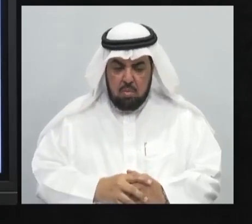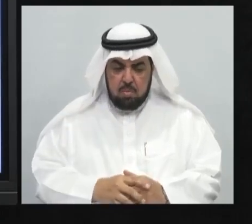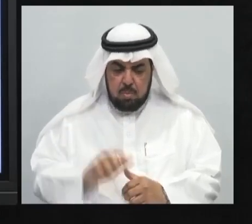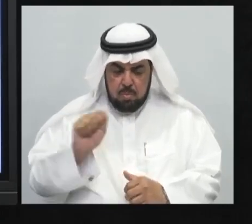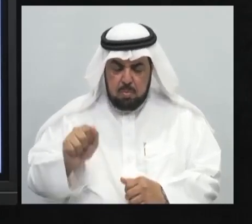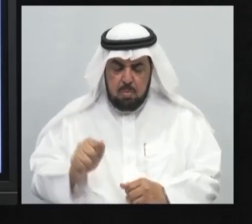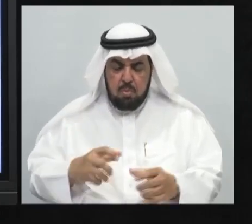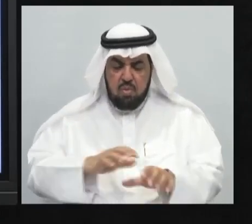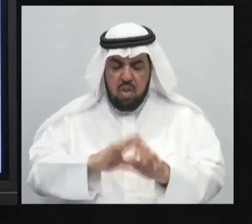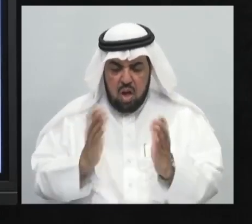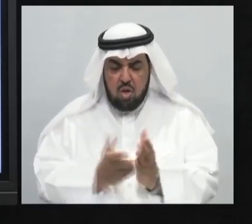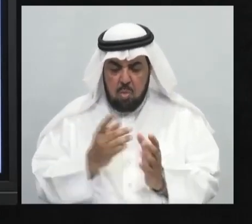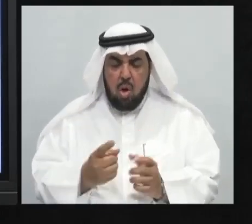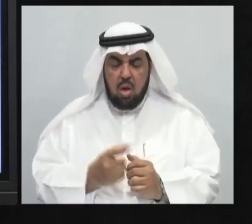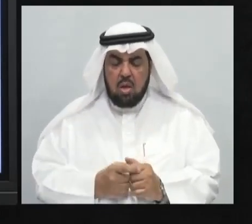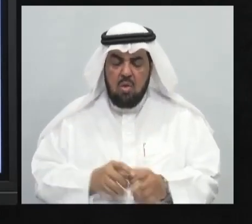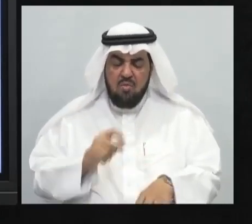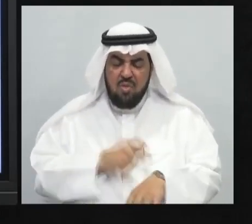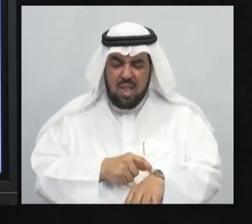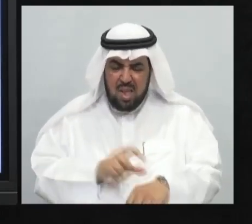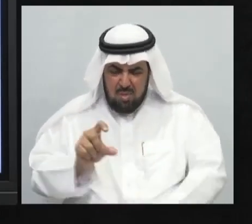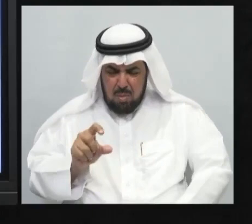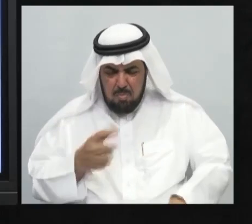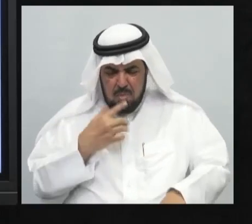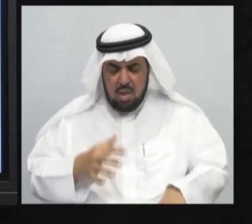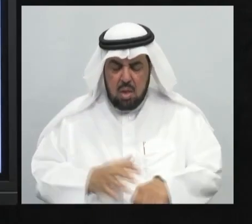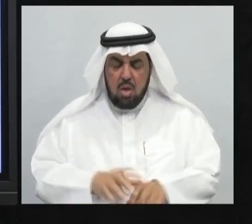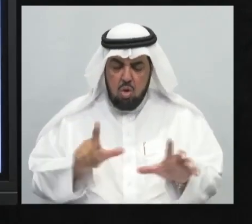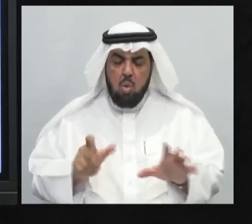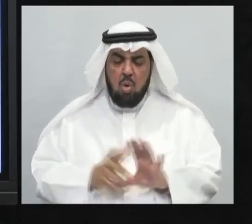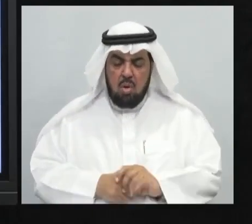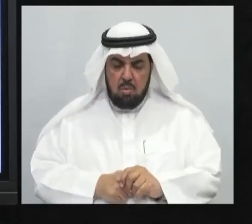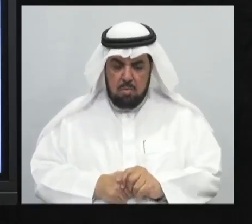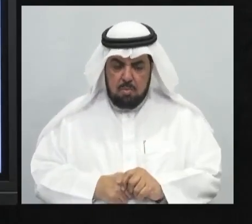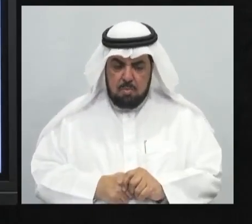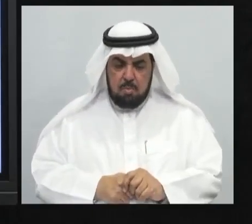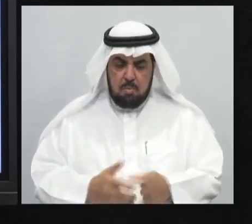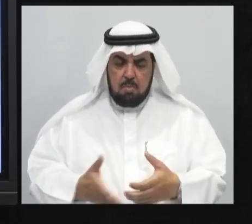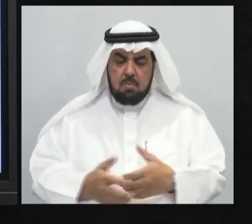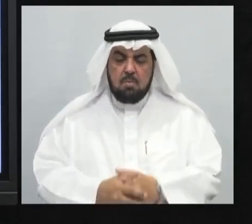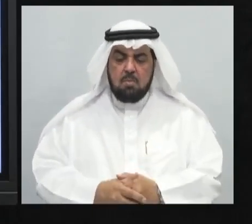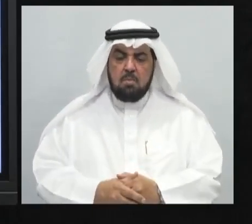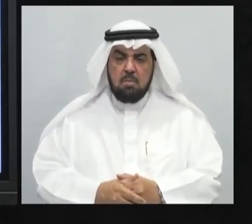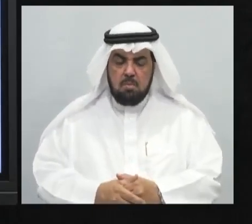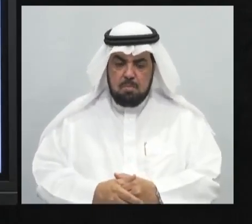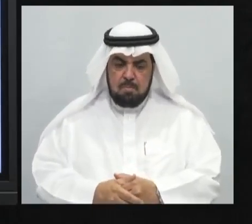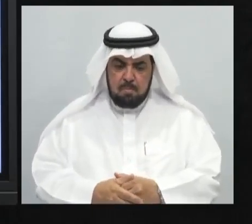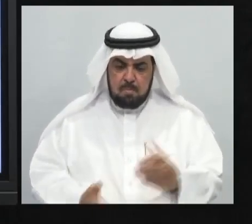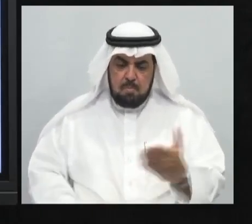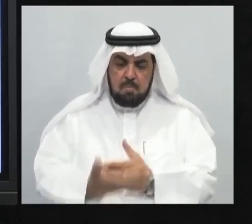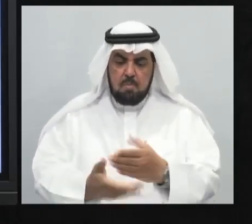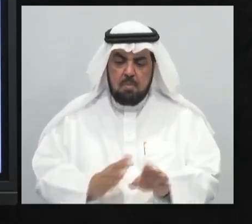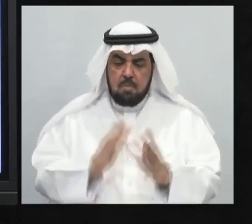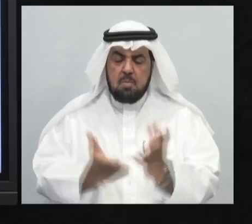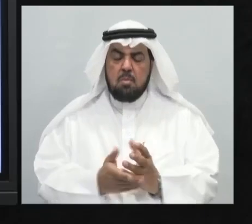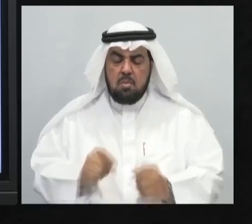خاصه في قسم معين خاصه في فتره زمنيه بسيطه مثل اسبوع تقدم مثلا هذا القسم او انتاجيه هذا